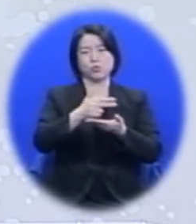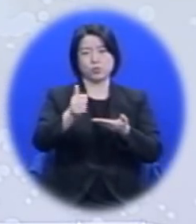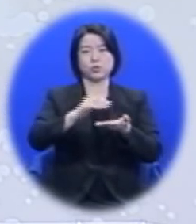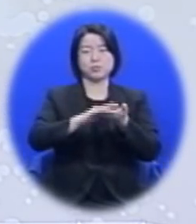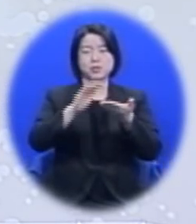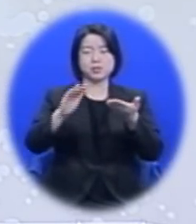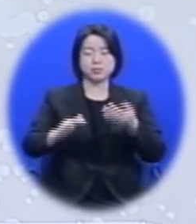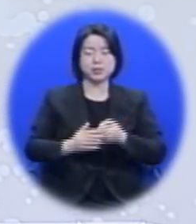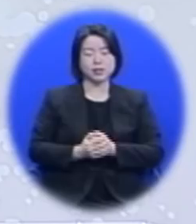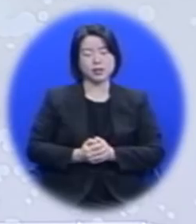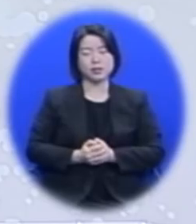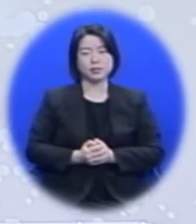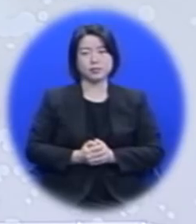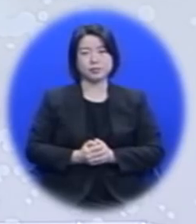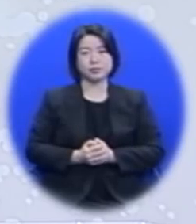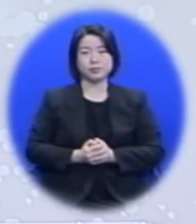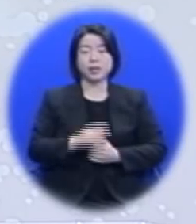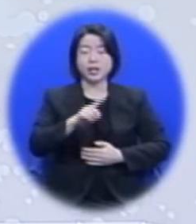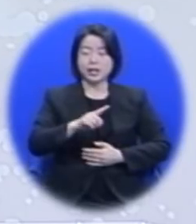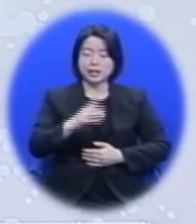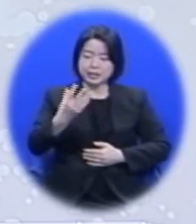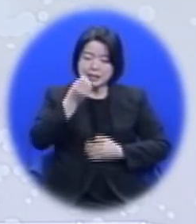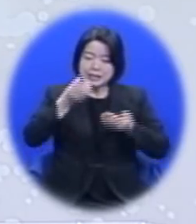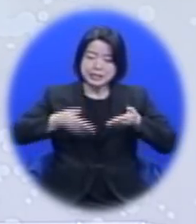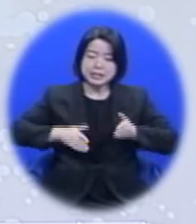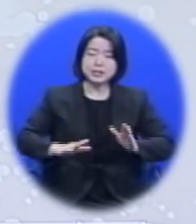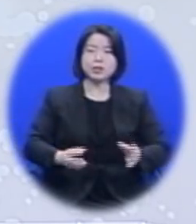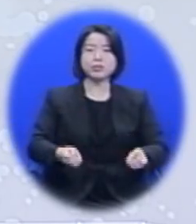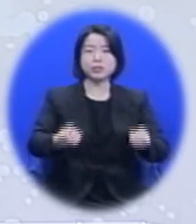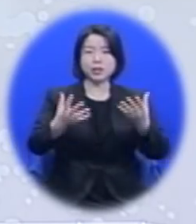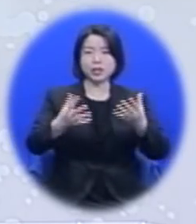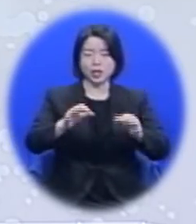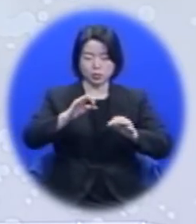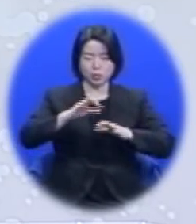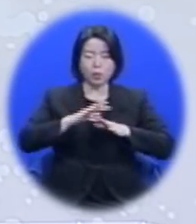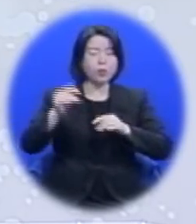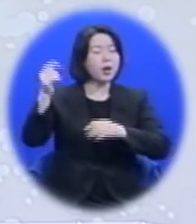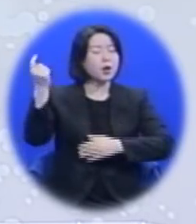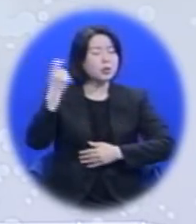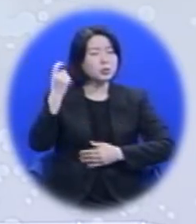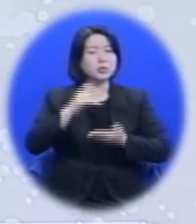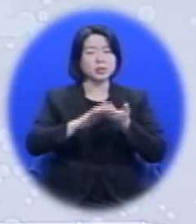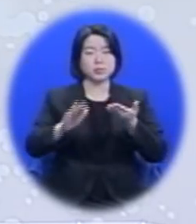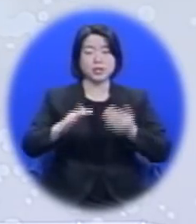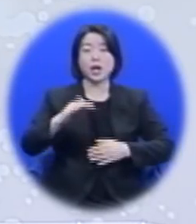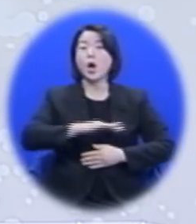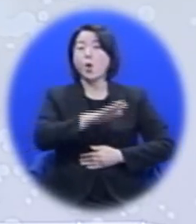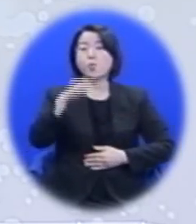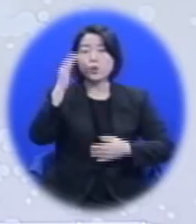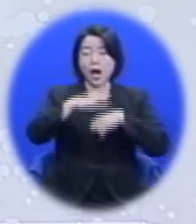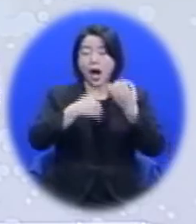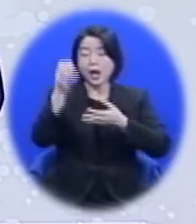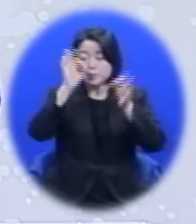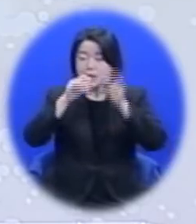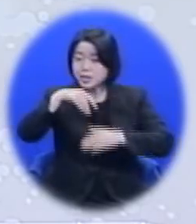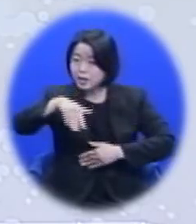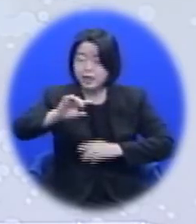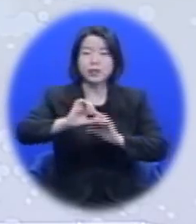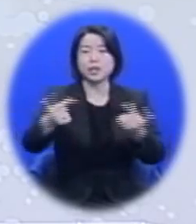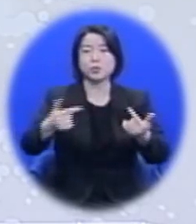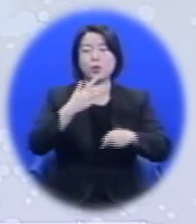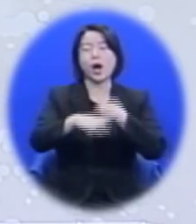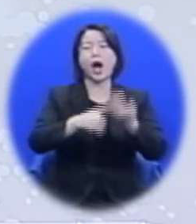주님이십니다. 이 성탄의 놀라운 소식이에요. 우리가 하나님을 찾아가는 것이 아니고 하나님이